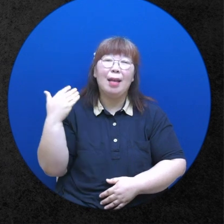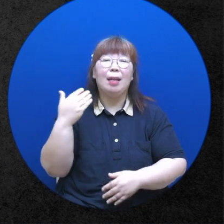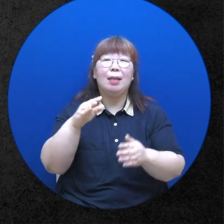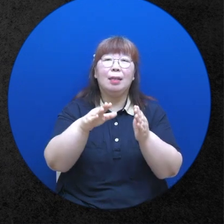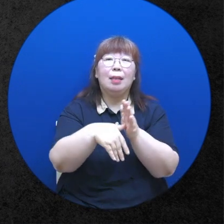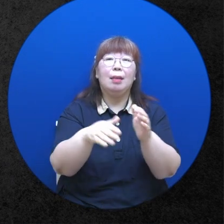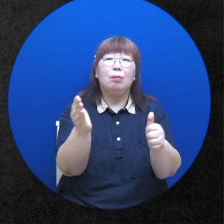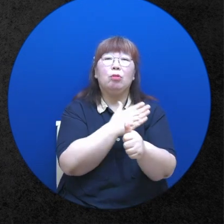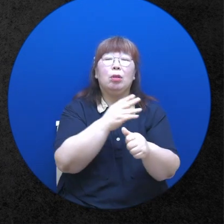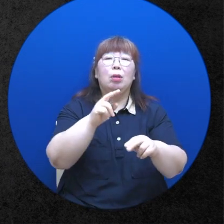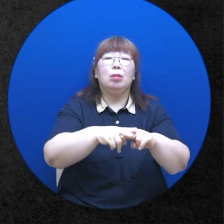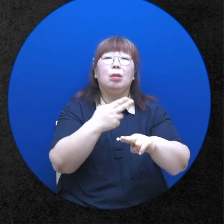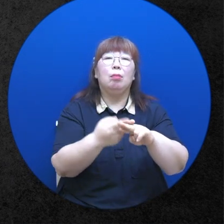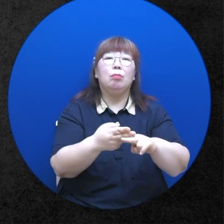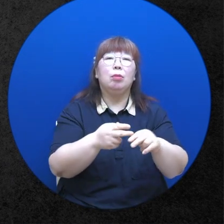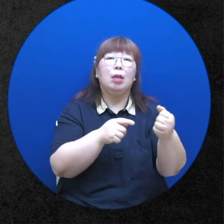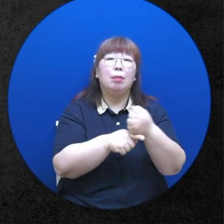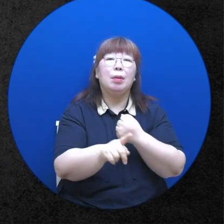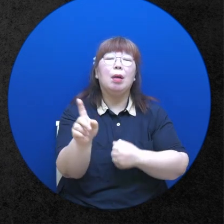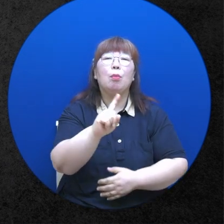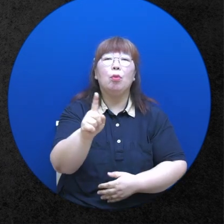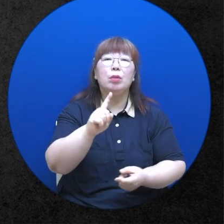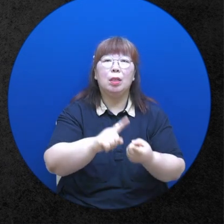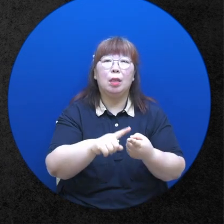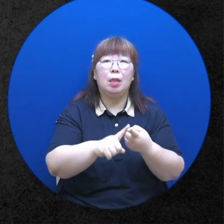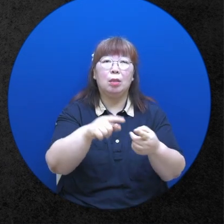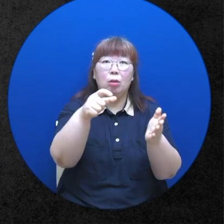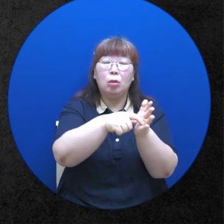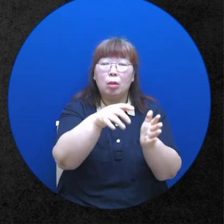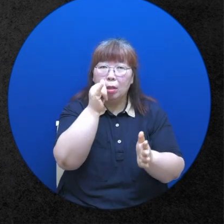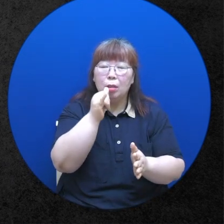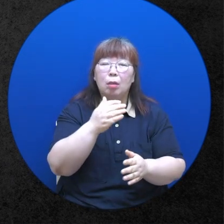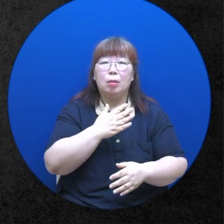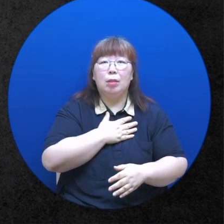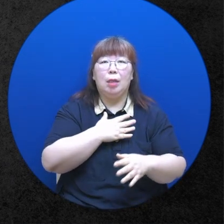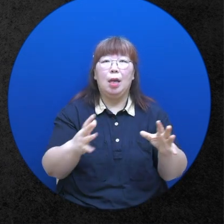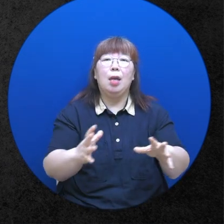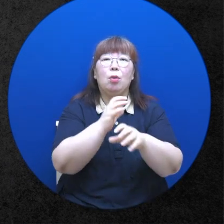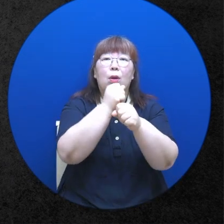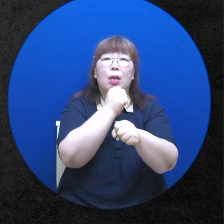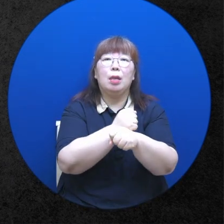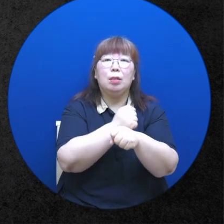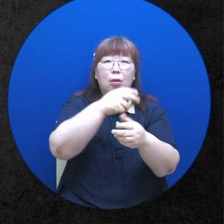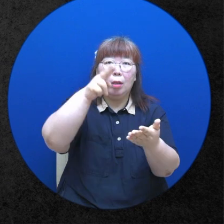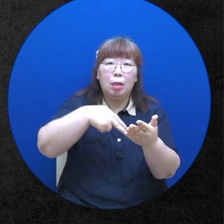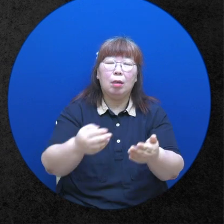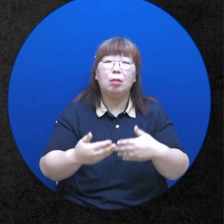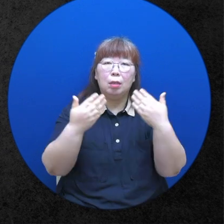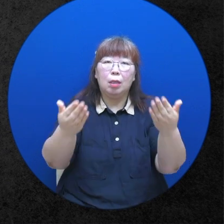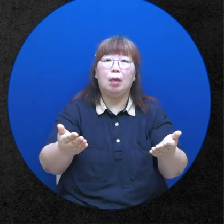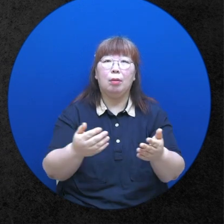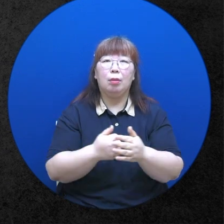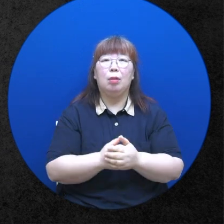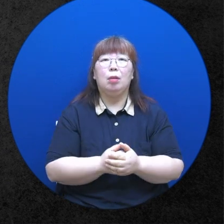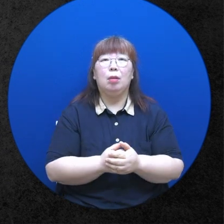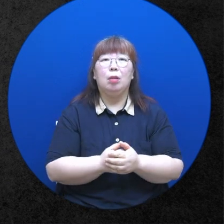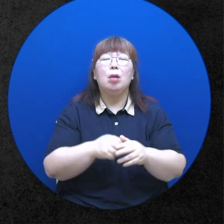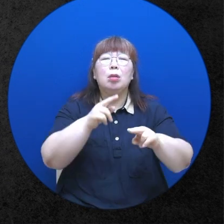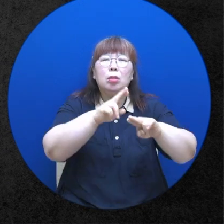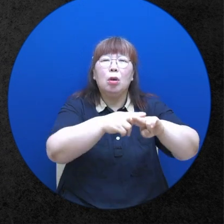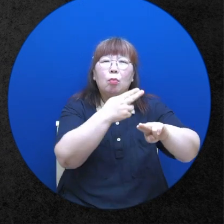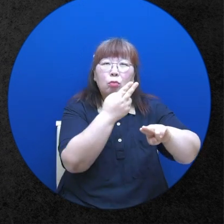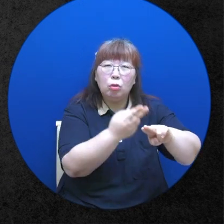의미가 무엇인지가 잘 나와 있어요. 제가 필요한 부분만 요약을 해서 한번 읽어드릴게요. 이런 내용입니다.